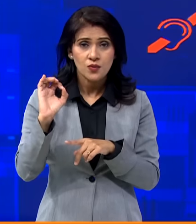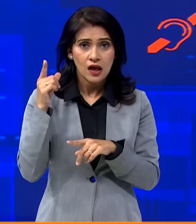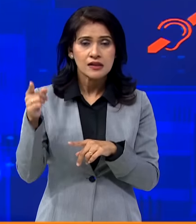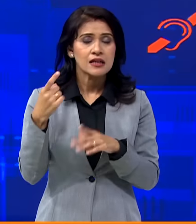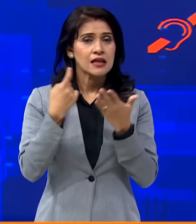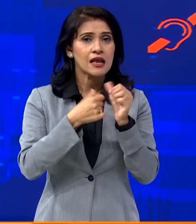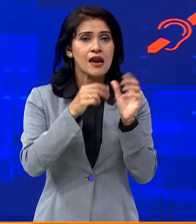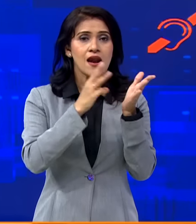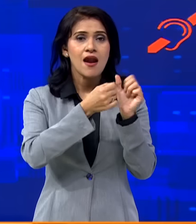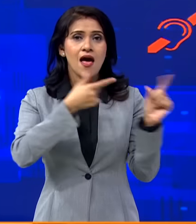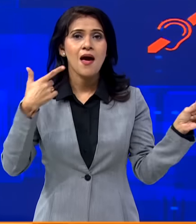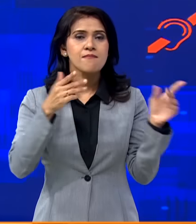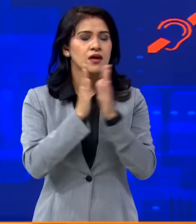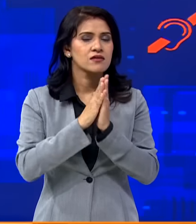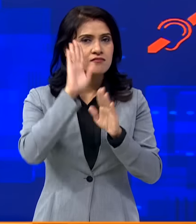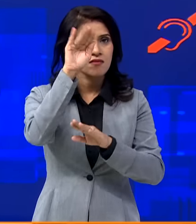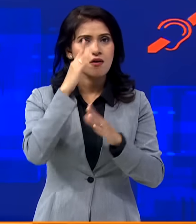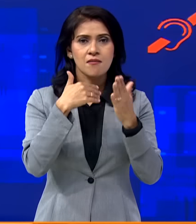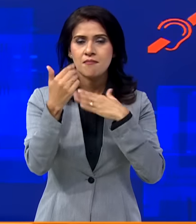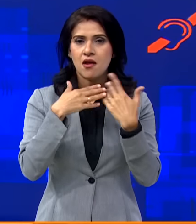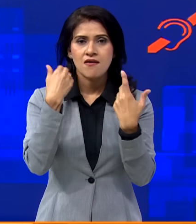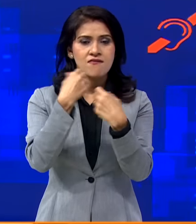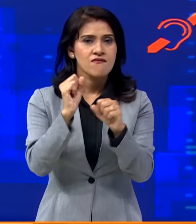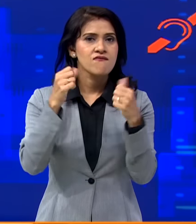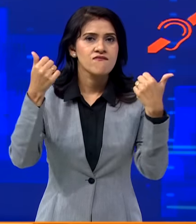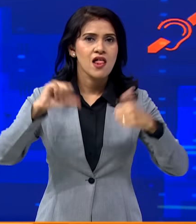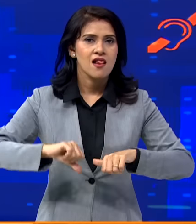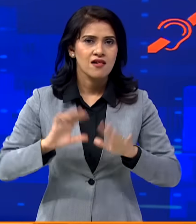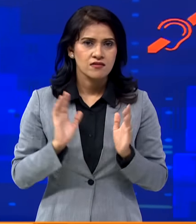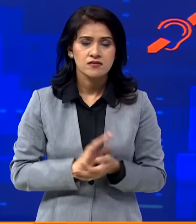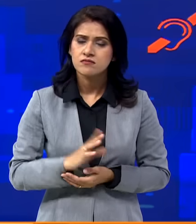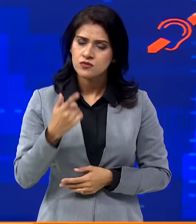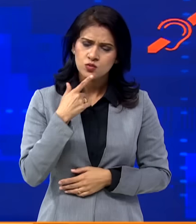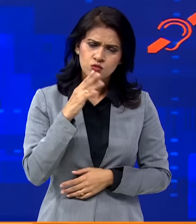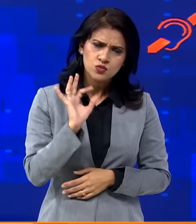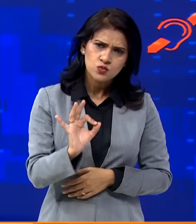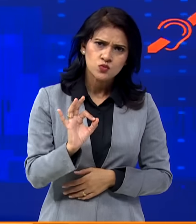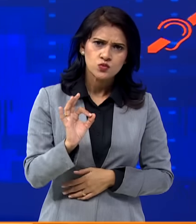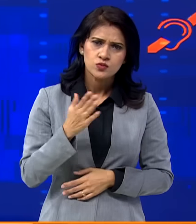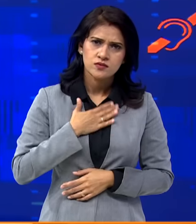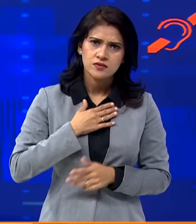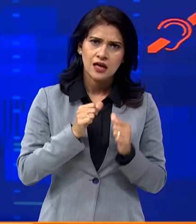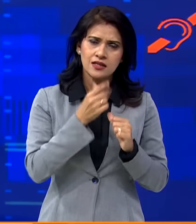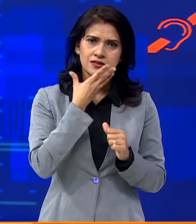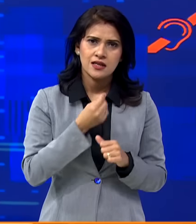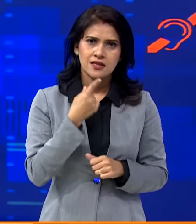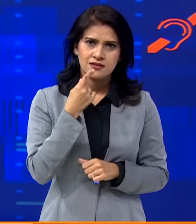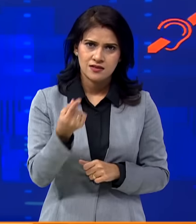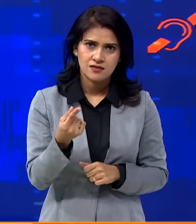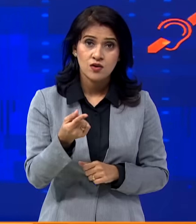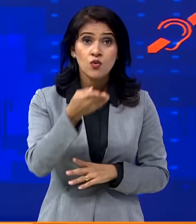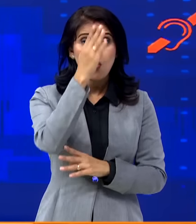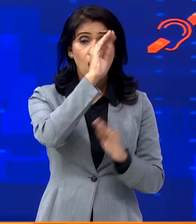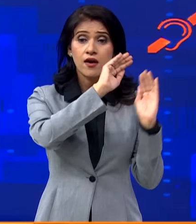पाता देखिए रत जी बिल्कुल मैं इस बात पर कायम हूं कि जिस व्यक्ति पर